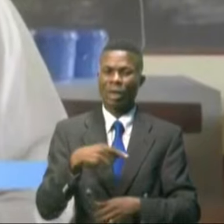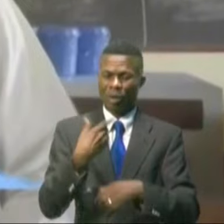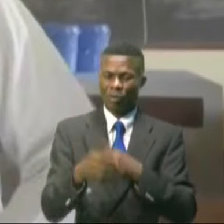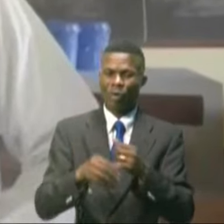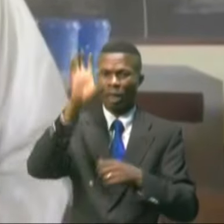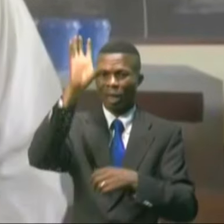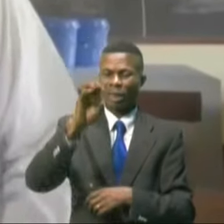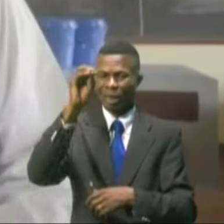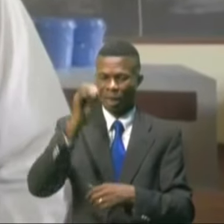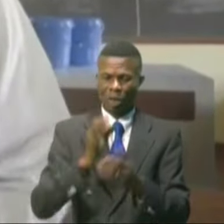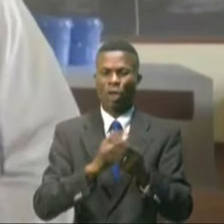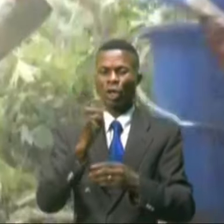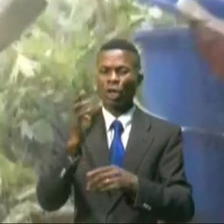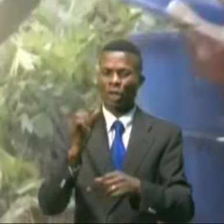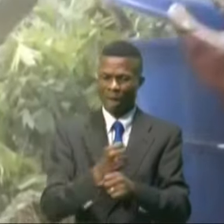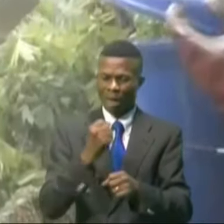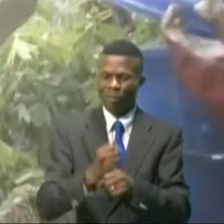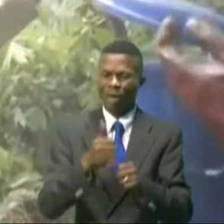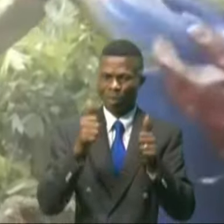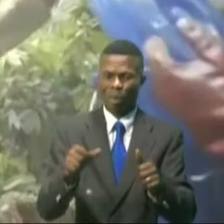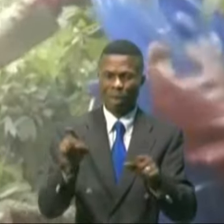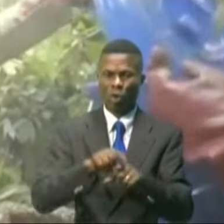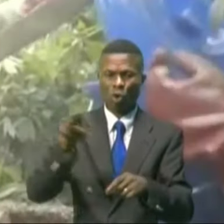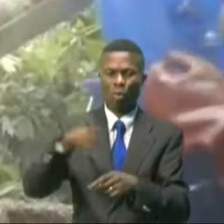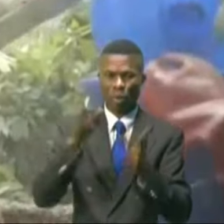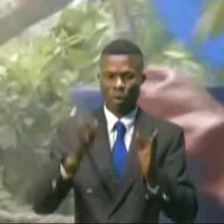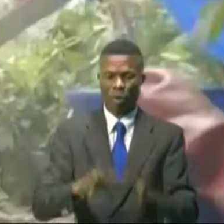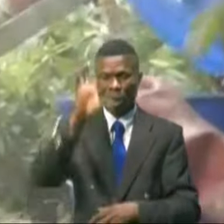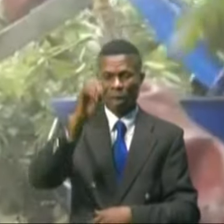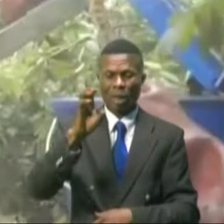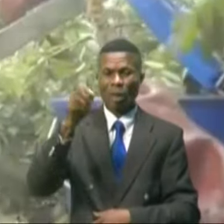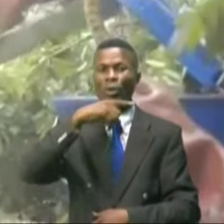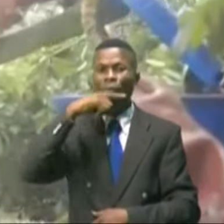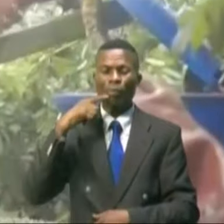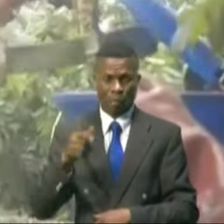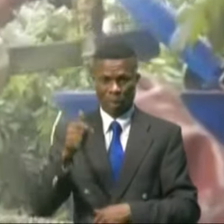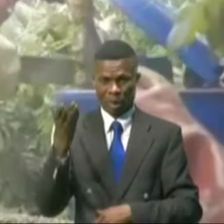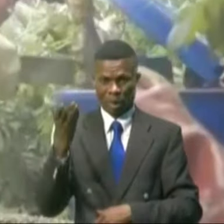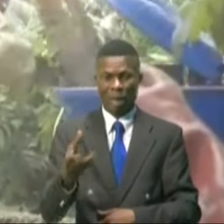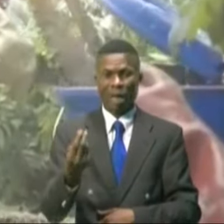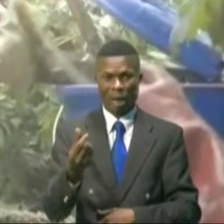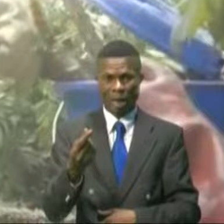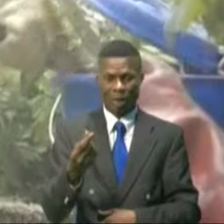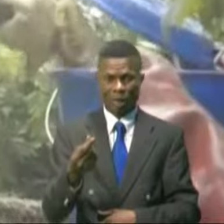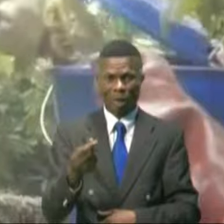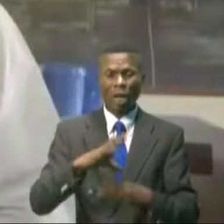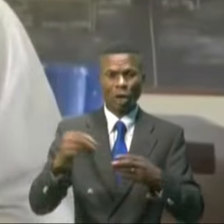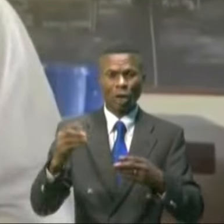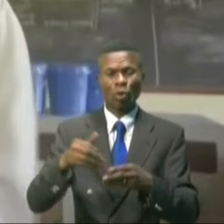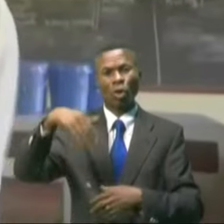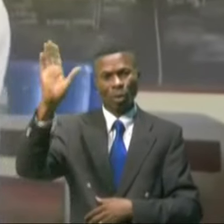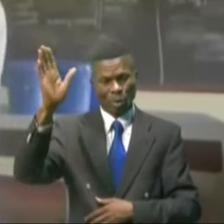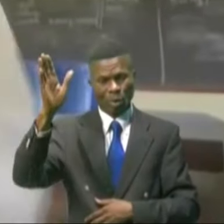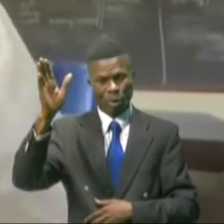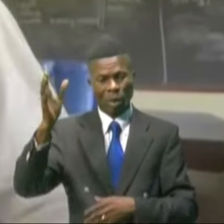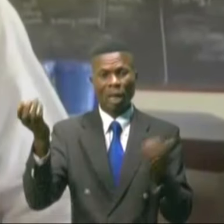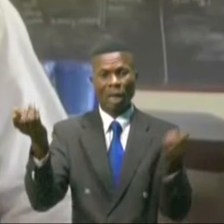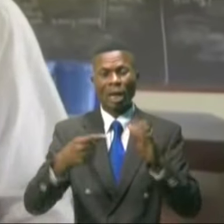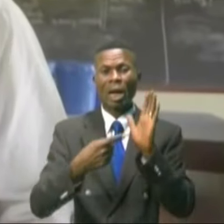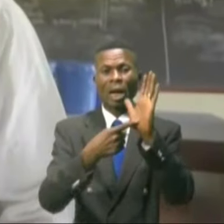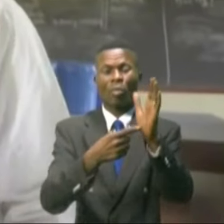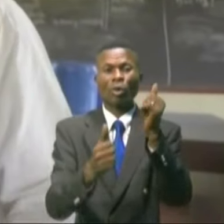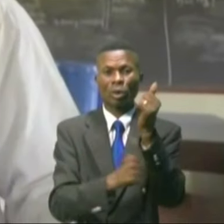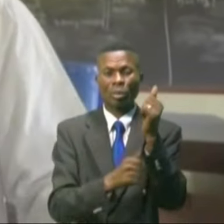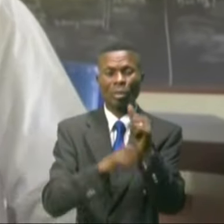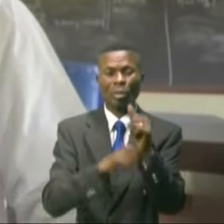de façon professionnelle. Lui, il avait récolté du miel ici, il a pris l'argent, il a pris les dollars, il est rentré. Quand il montre aux gens qui sont à